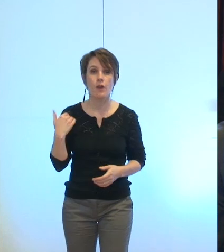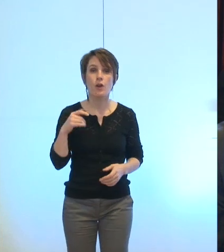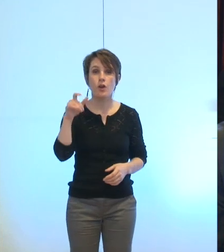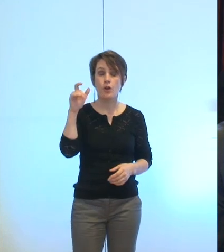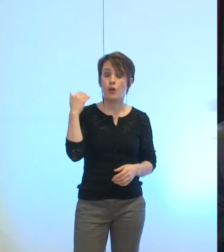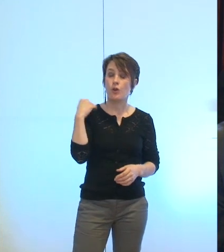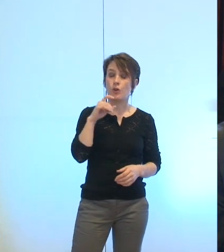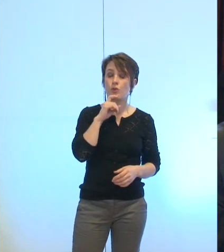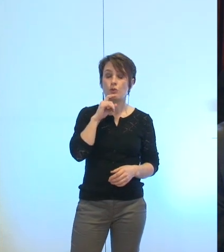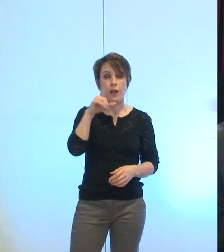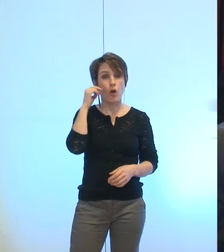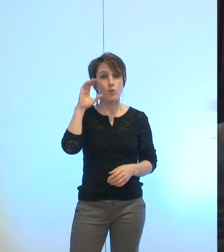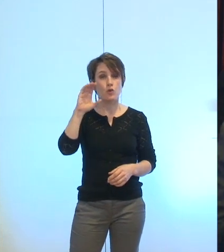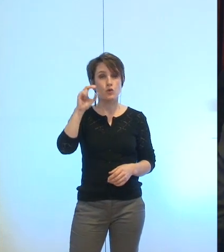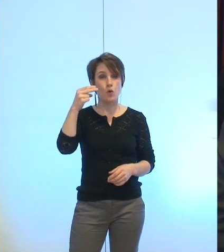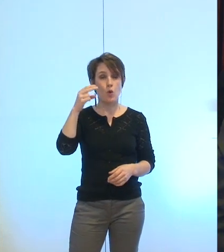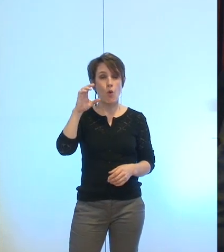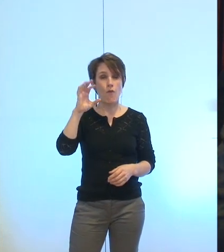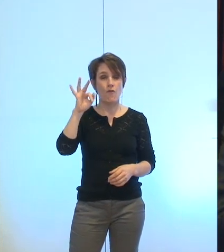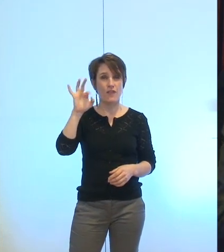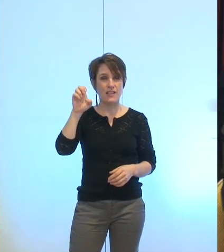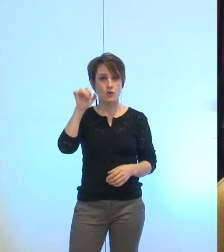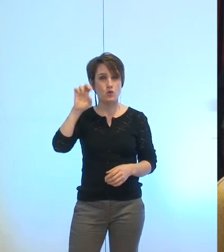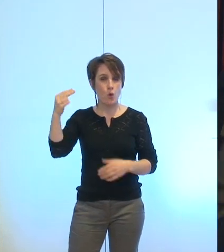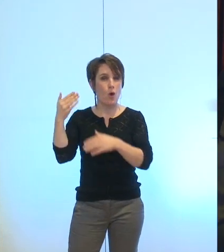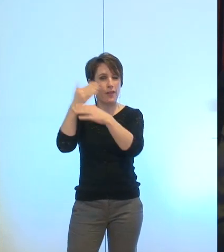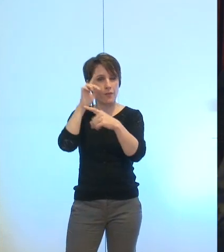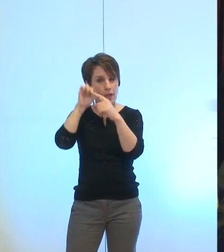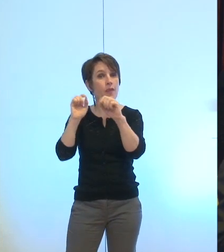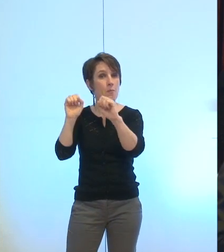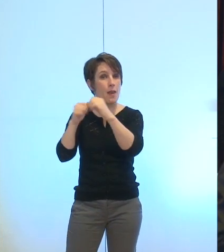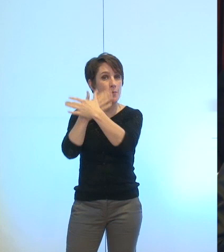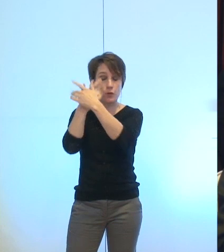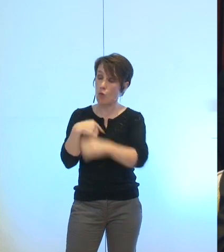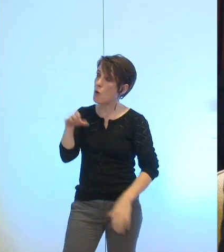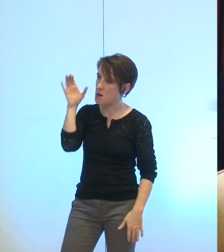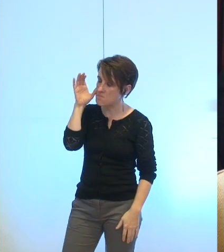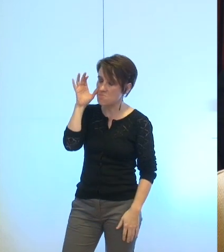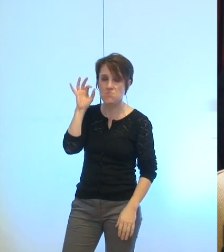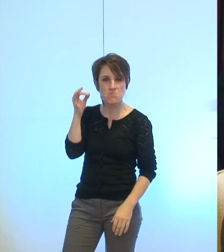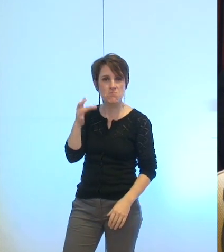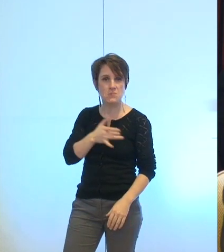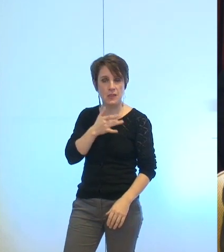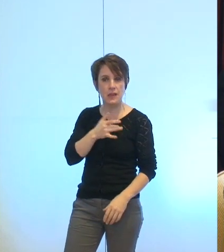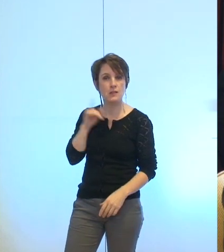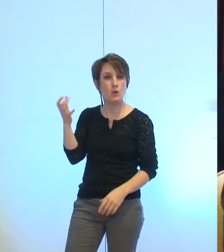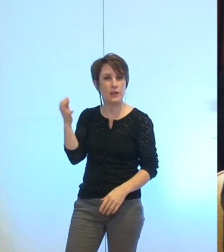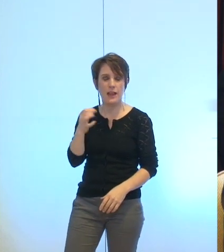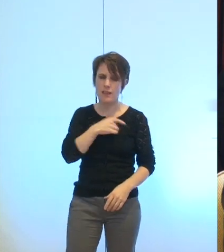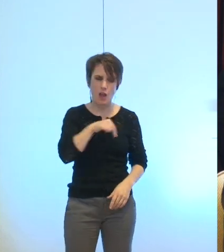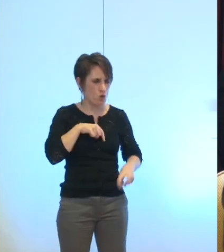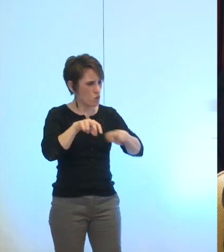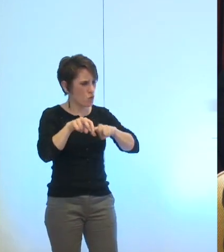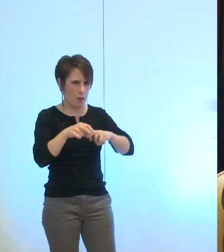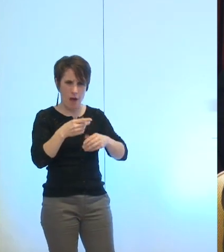confesson sur la Métro il disait lui-même nous ne sommes pas uniquement dans une démarche comptable mais une démarche politique répondez